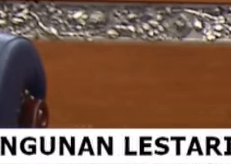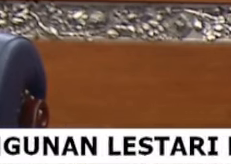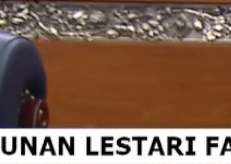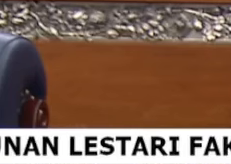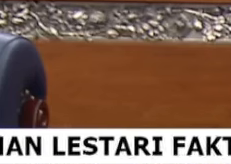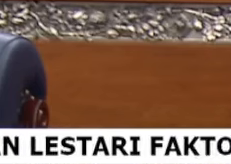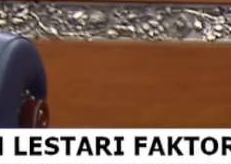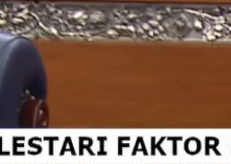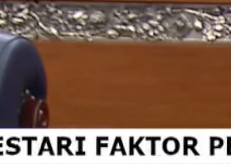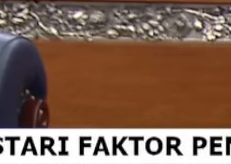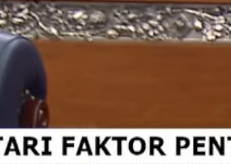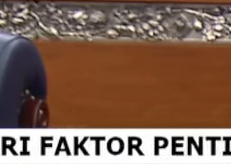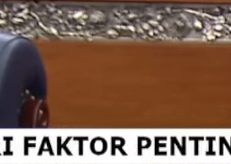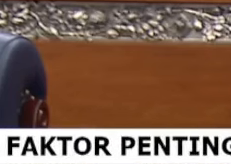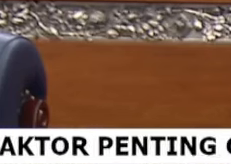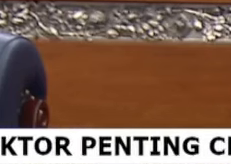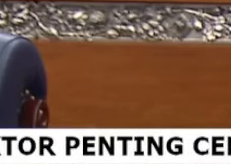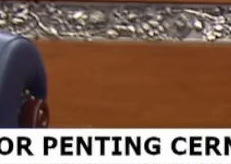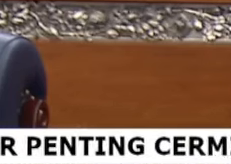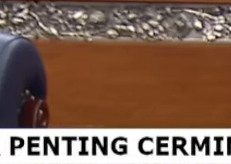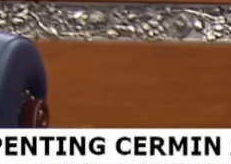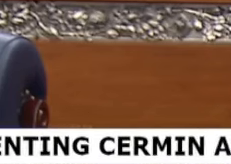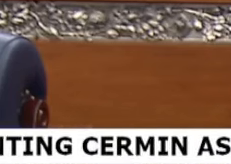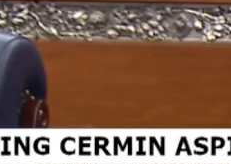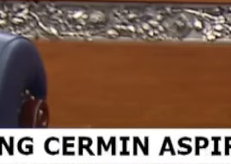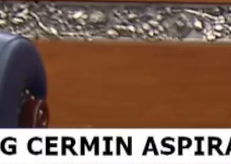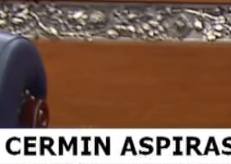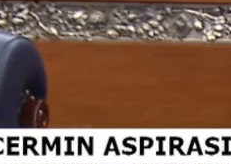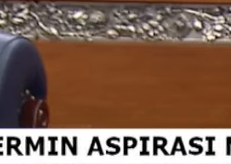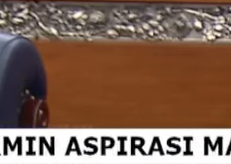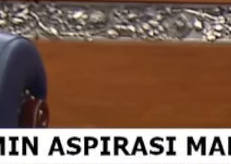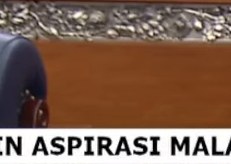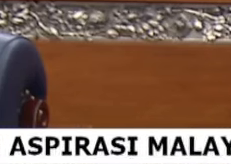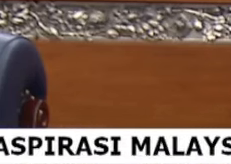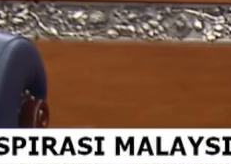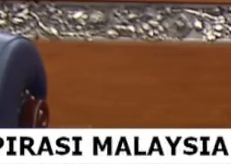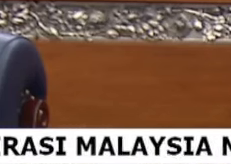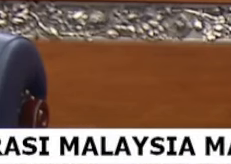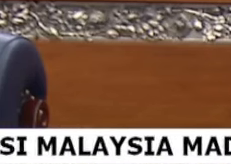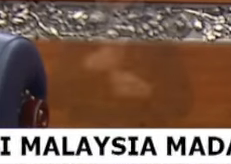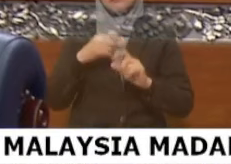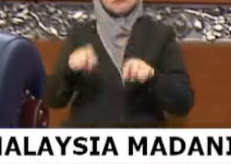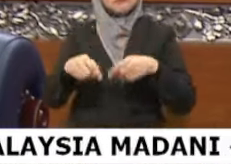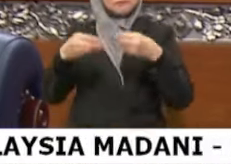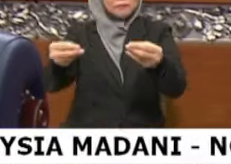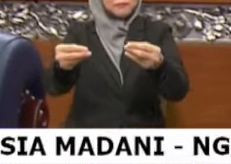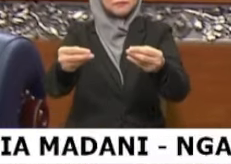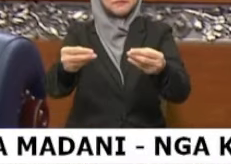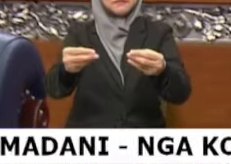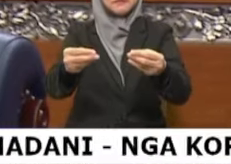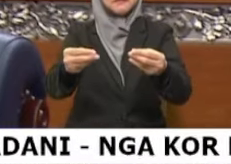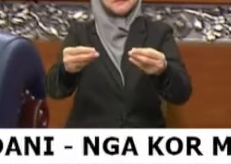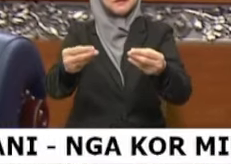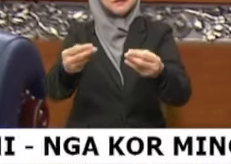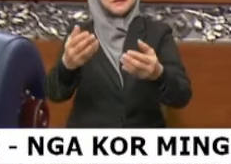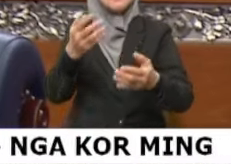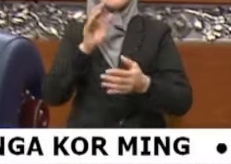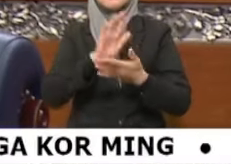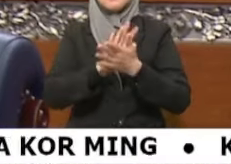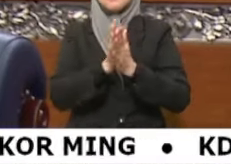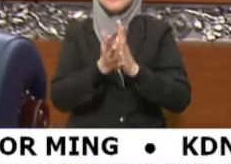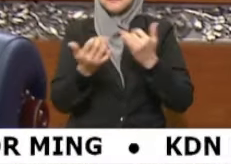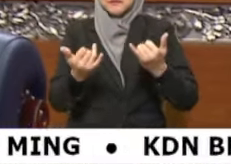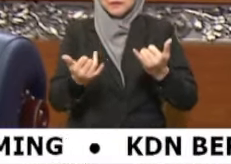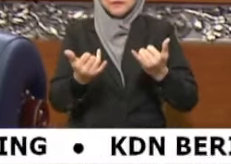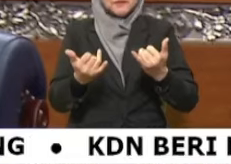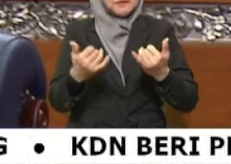dia sekarang, kenapa tak diaudit? Saya antara yang pernah bagi. Saya bekas calon COP. Jadi